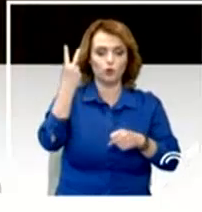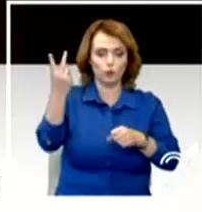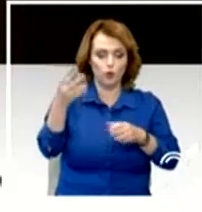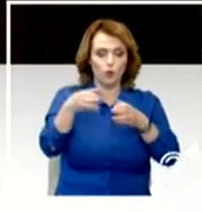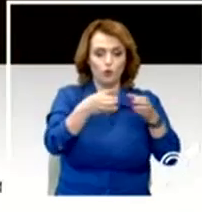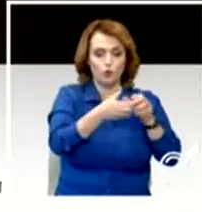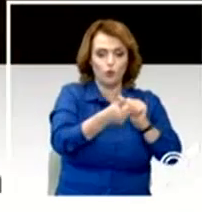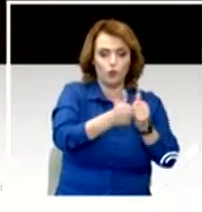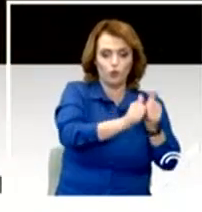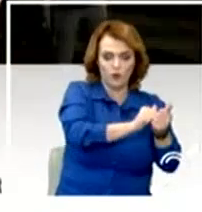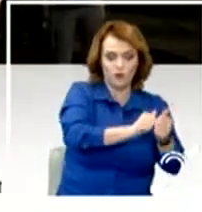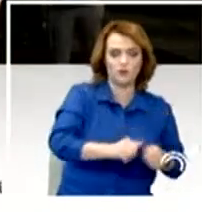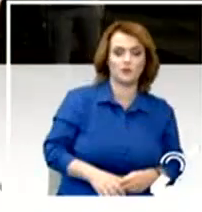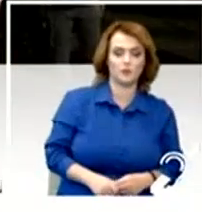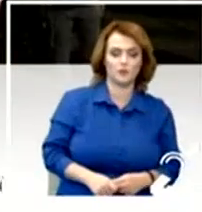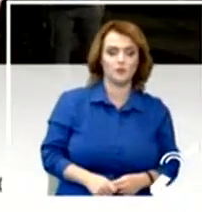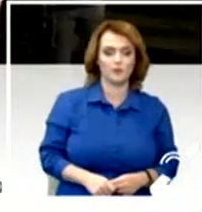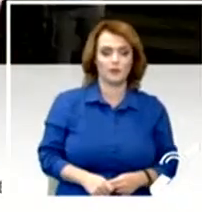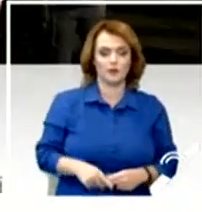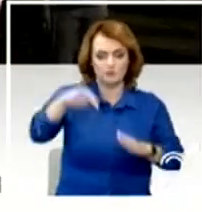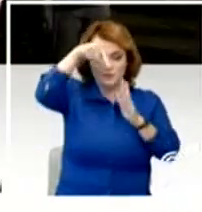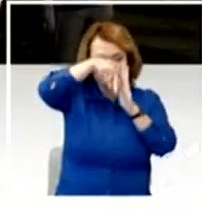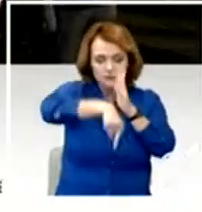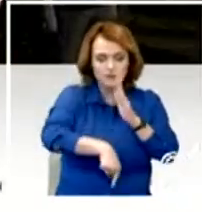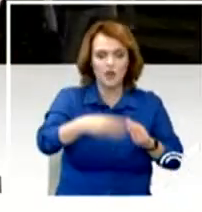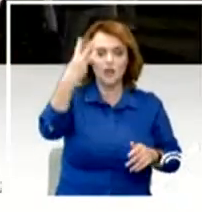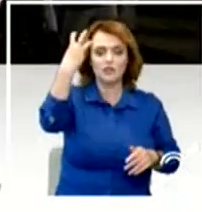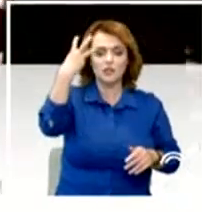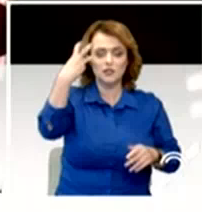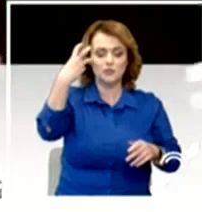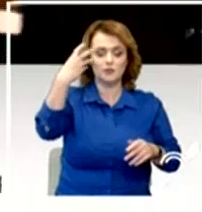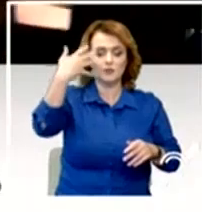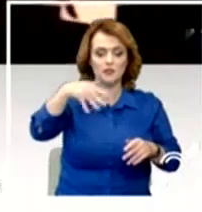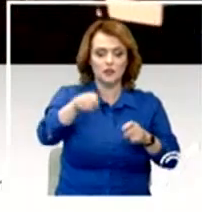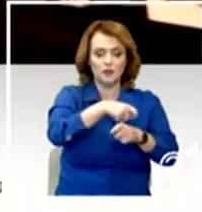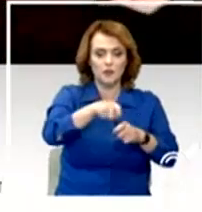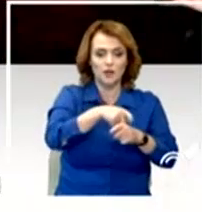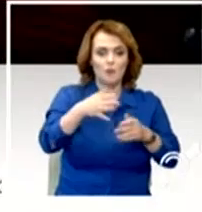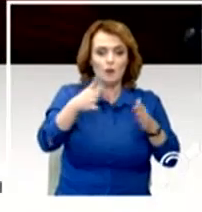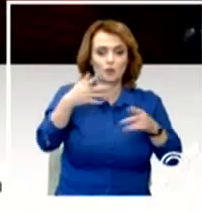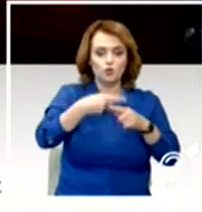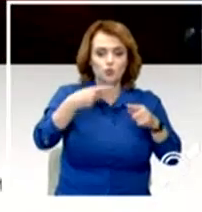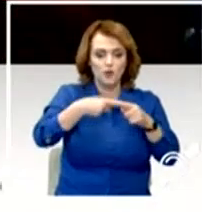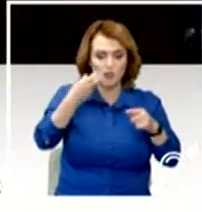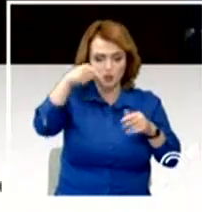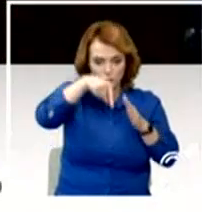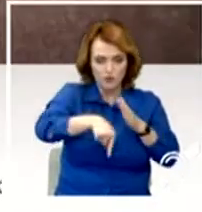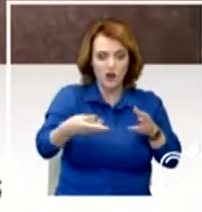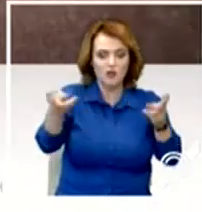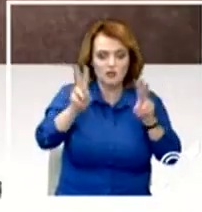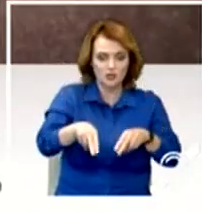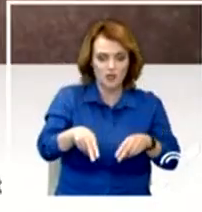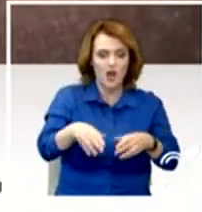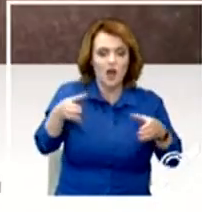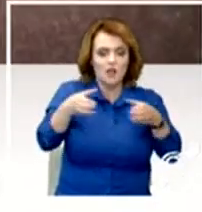mare risc, cuprinsă între 300 și 350 de metri adâncime. Mai mult de jumătate sunt încă acolo, iar echipele de intervenție fac